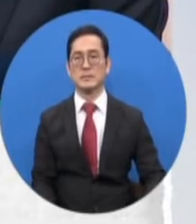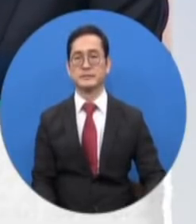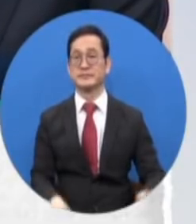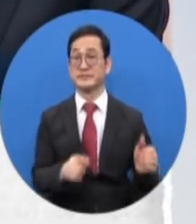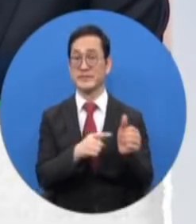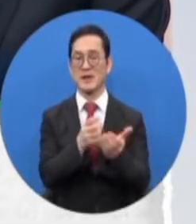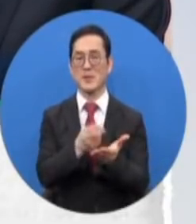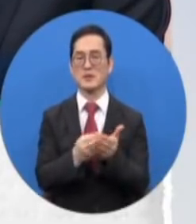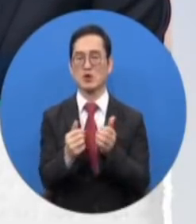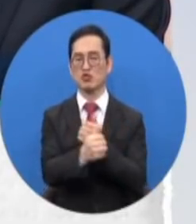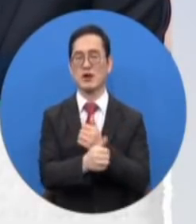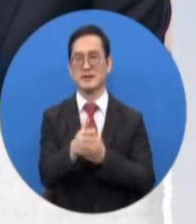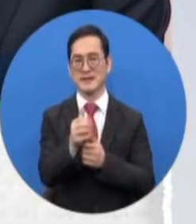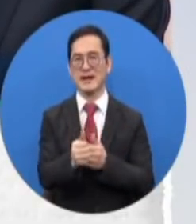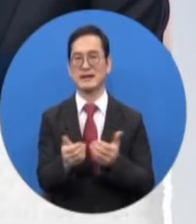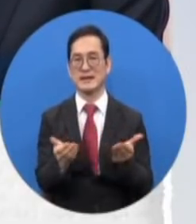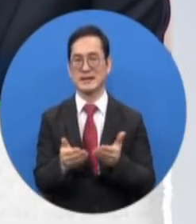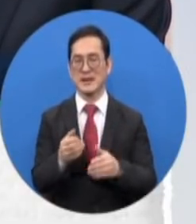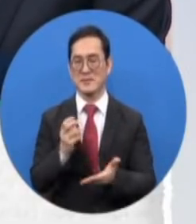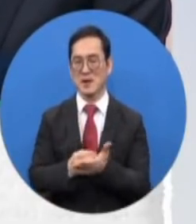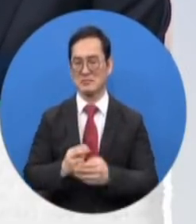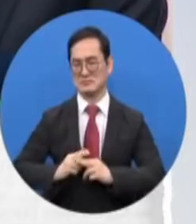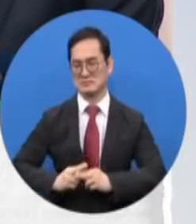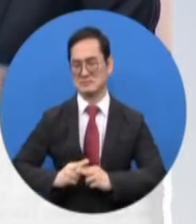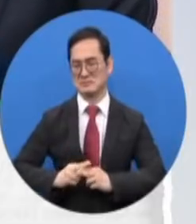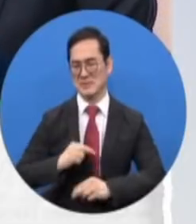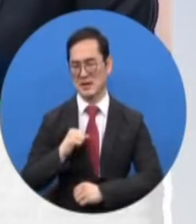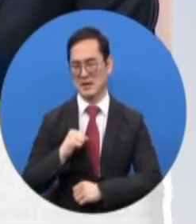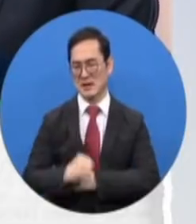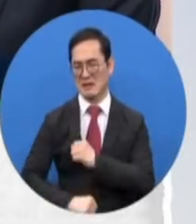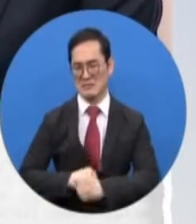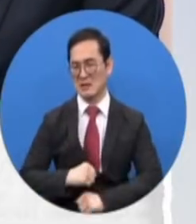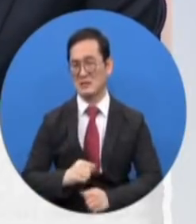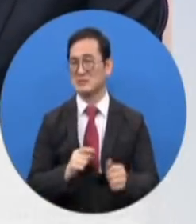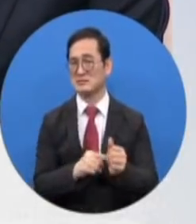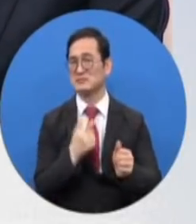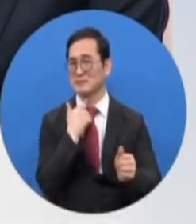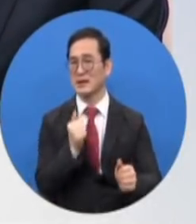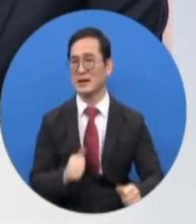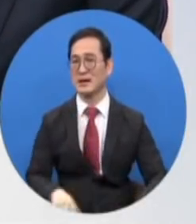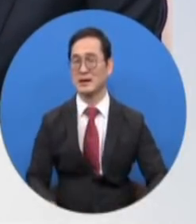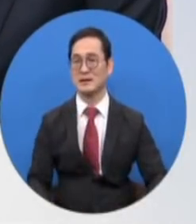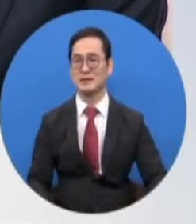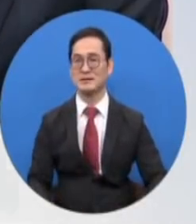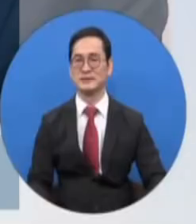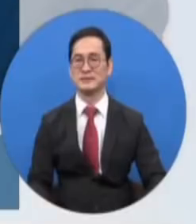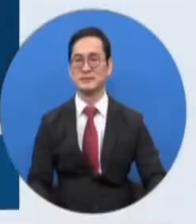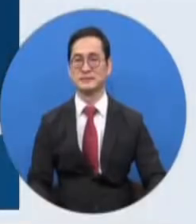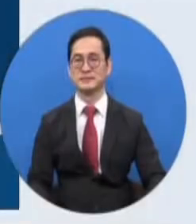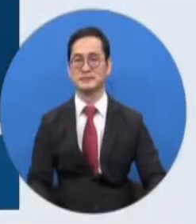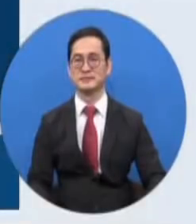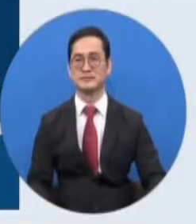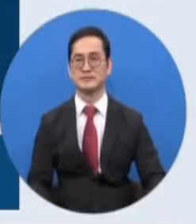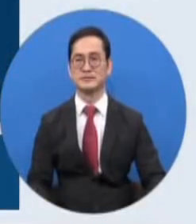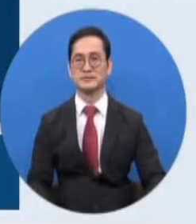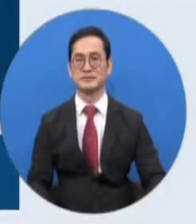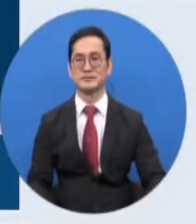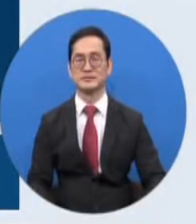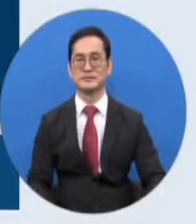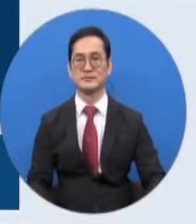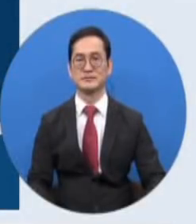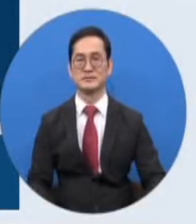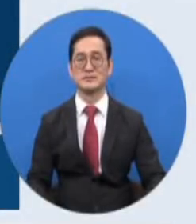하면서 어떻게 보면 입법 독주라고 표현할까 야당에 볼 때 이제 그렇게 비판할 수 있는 거죠. 입법 독주 사실상 주도해 왔었죠. 그래서 지금도